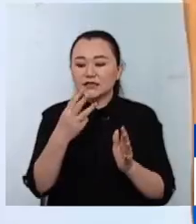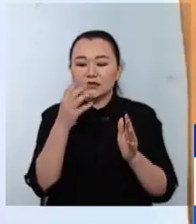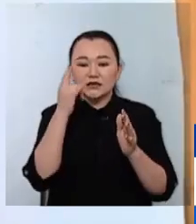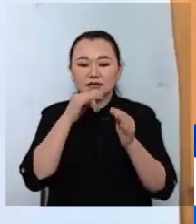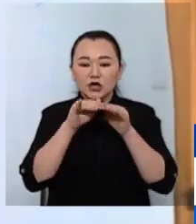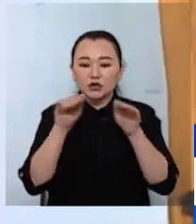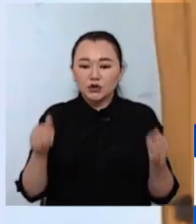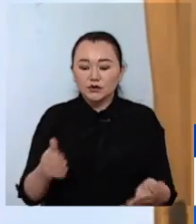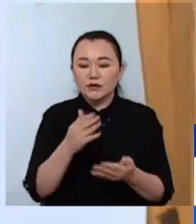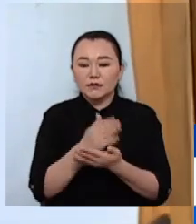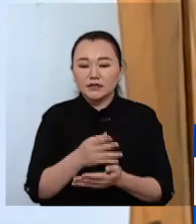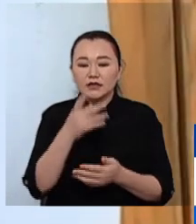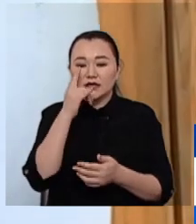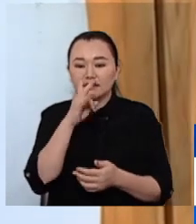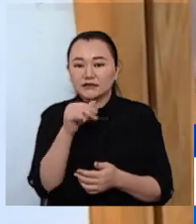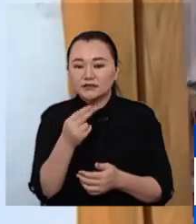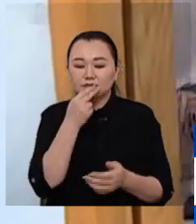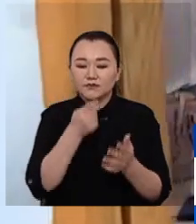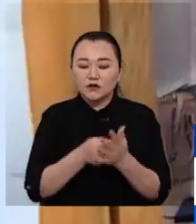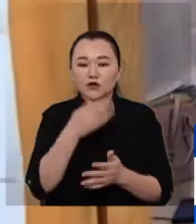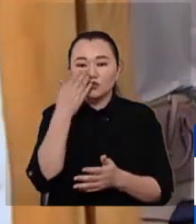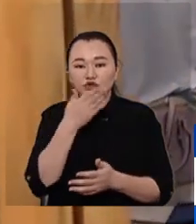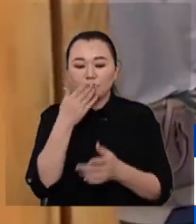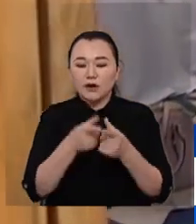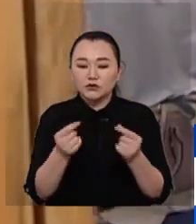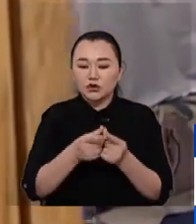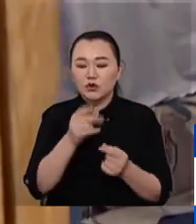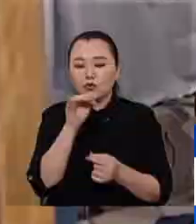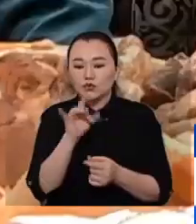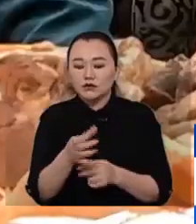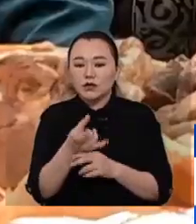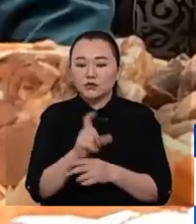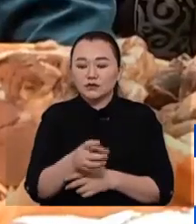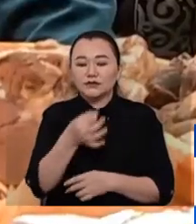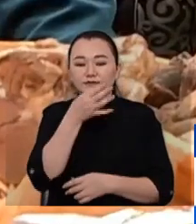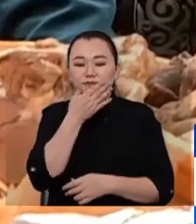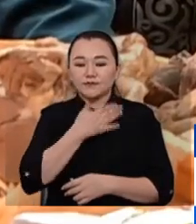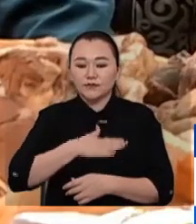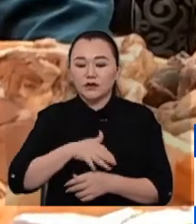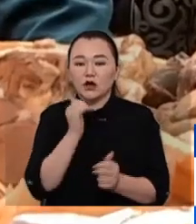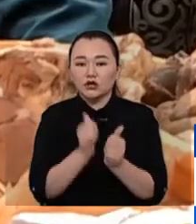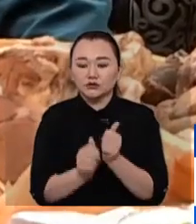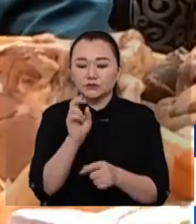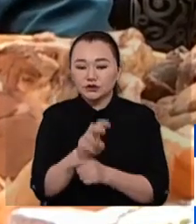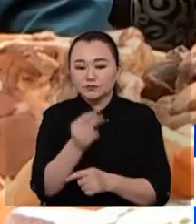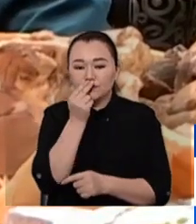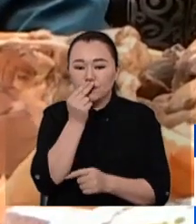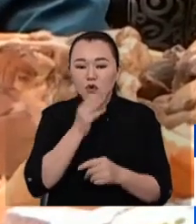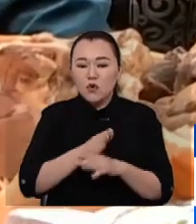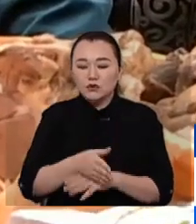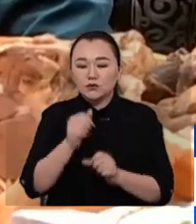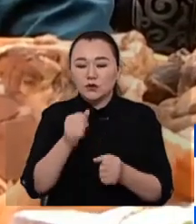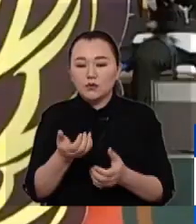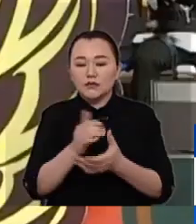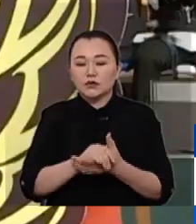юрт представили национальные блюда – наурыз, кожье, баурсаки и курт, которые пришлись по душе каждому посетителю. Гости могли ознакомиться